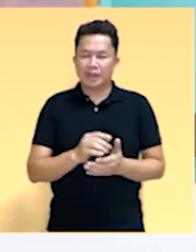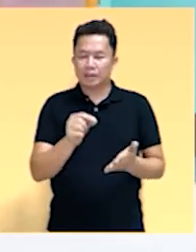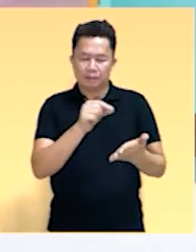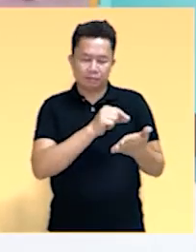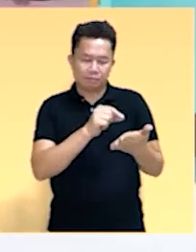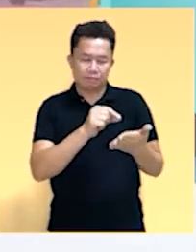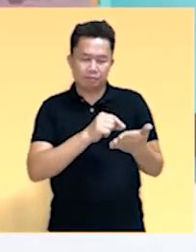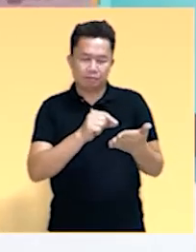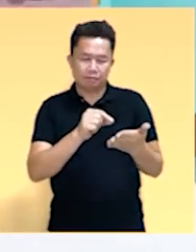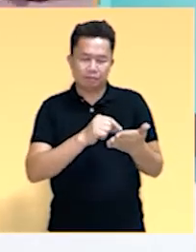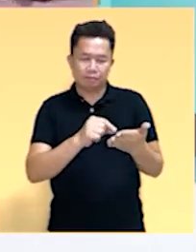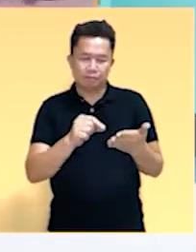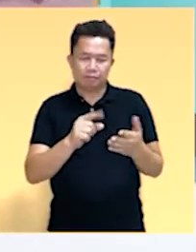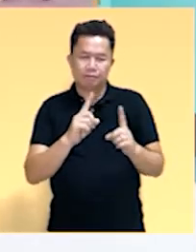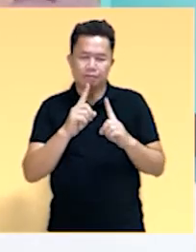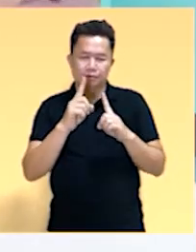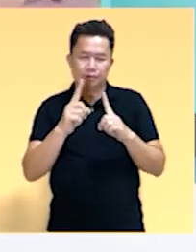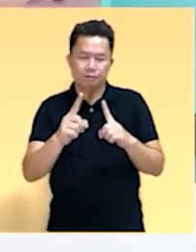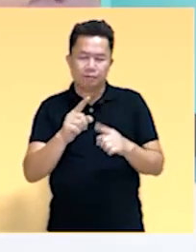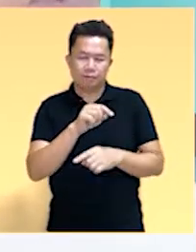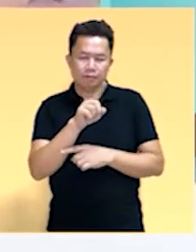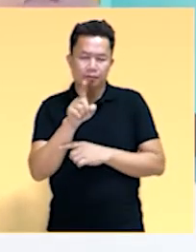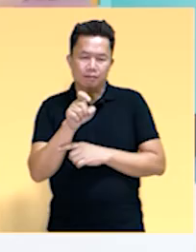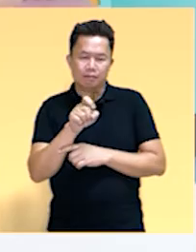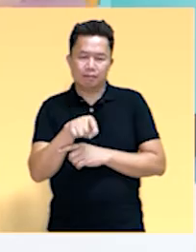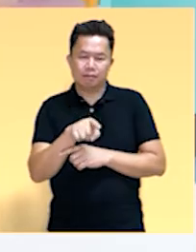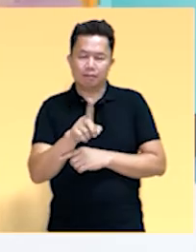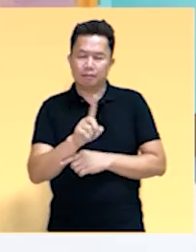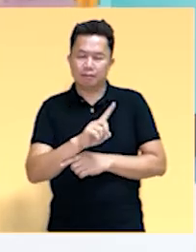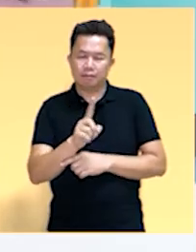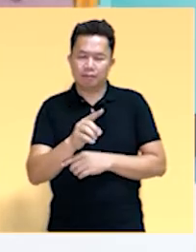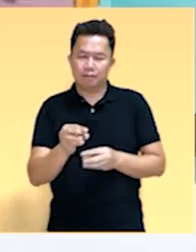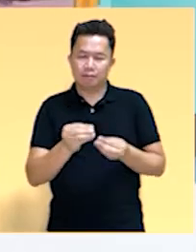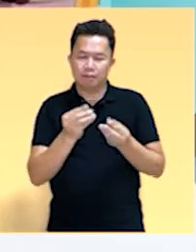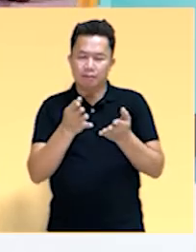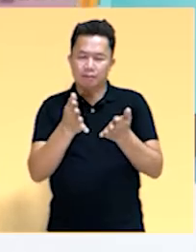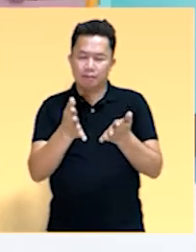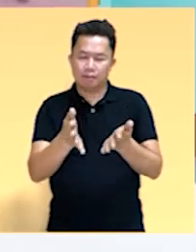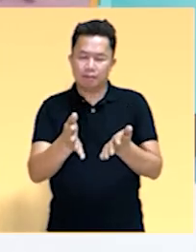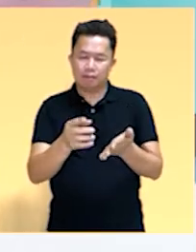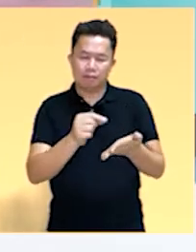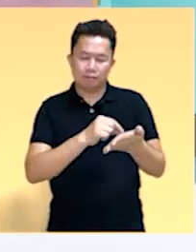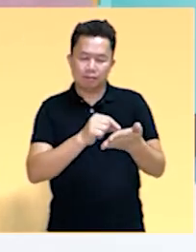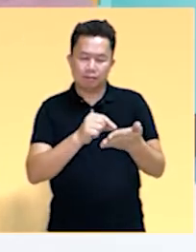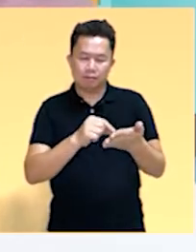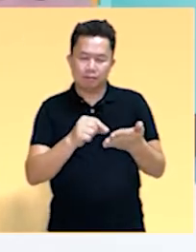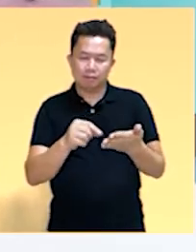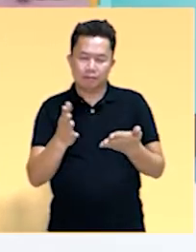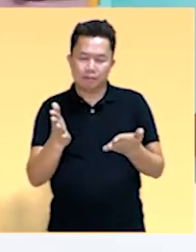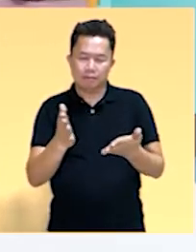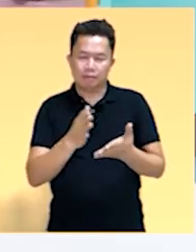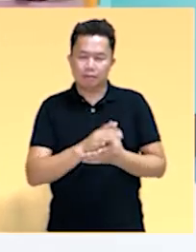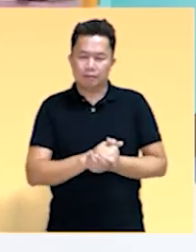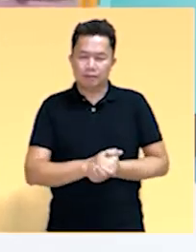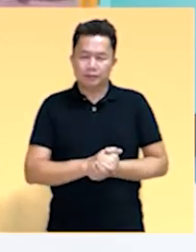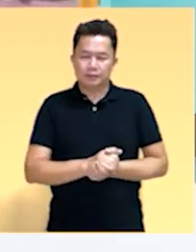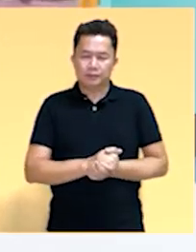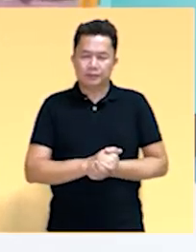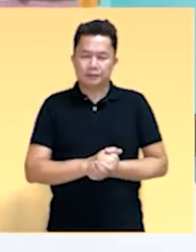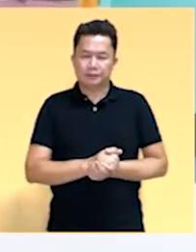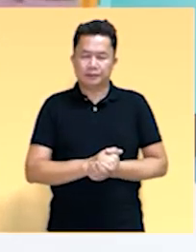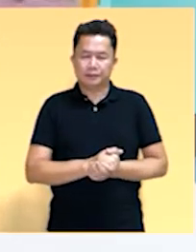Ngayon, isulat naman natin ang sagot sa tanong na what are given? Isulat na ito.